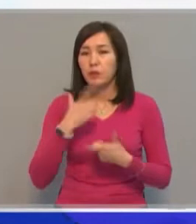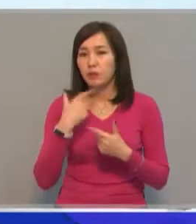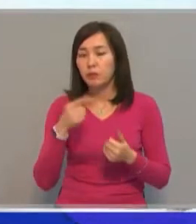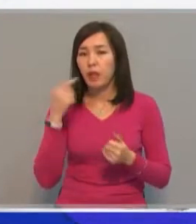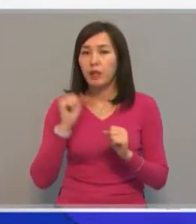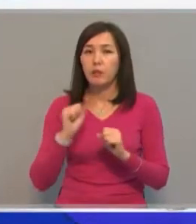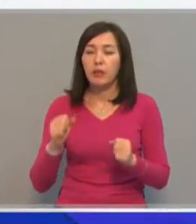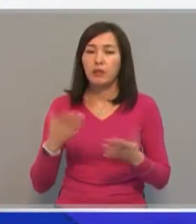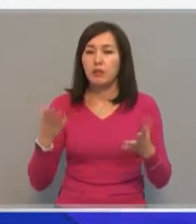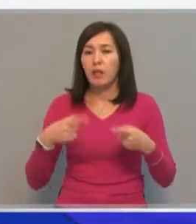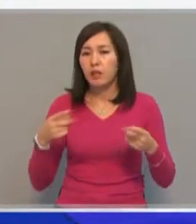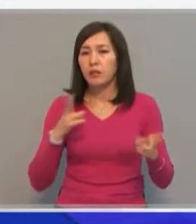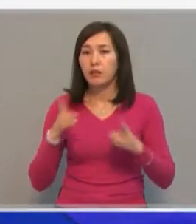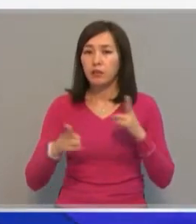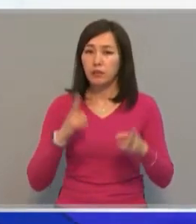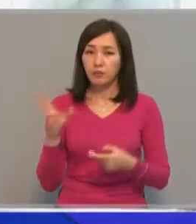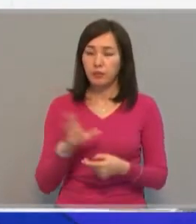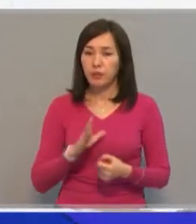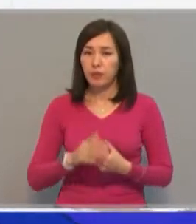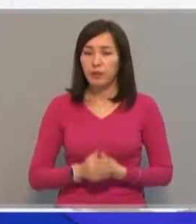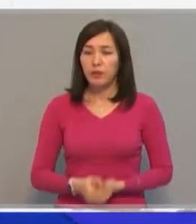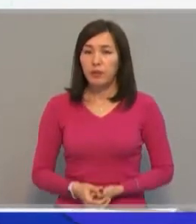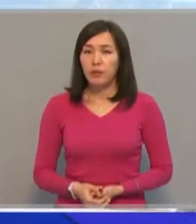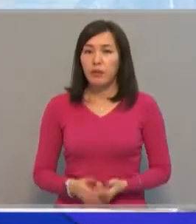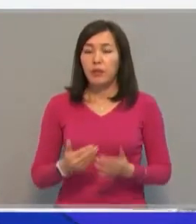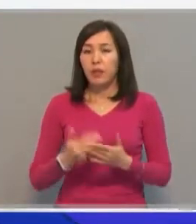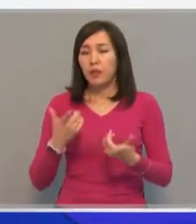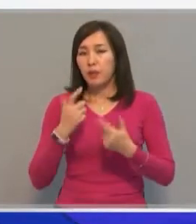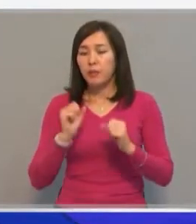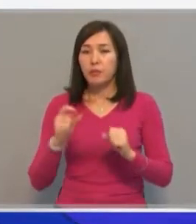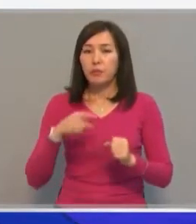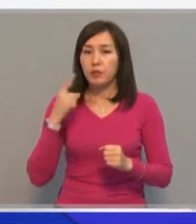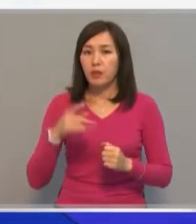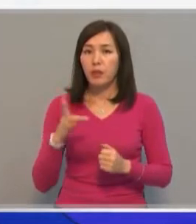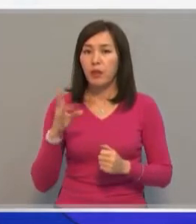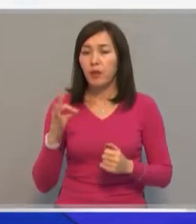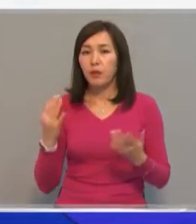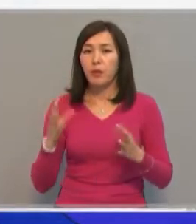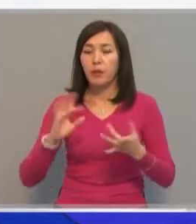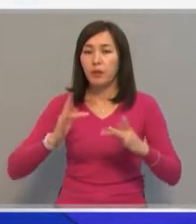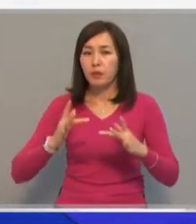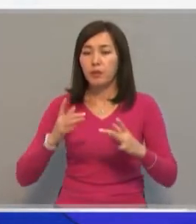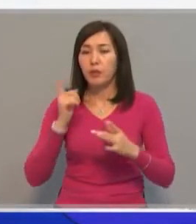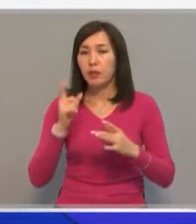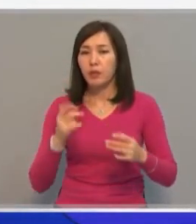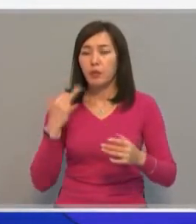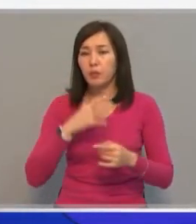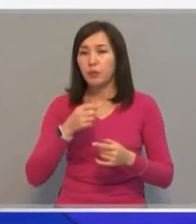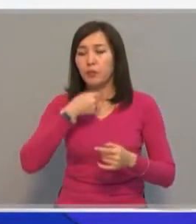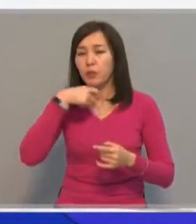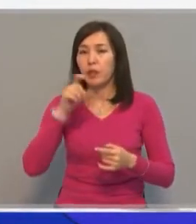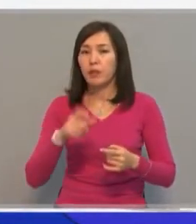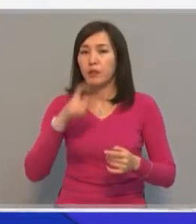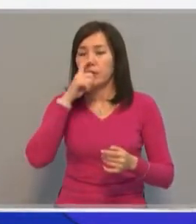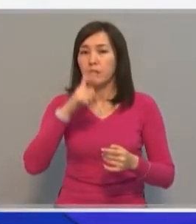Ескертпедіңдер дейді адамдар. Сол күні неге алдын ала ескерту болмады деп отыр, бірақ Инстаграмда анамды көбісі үлкен кісілер ғой,